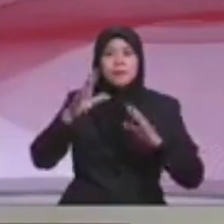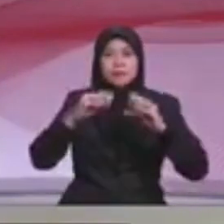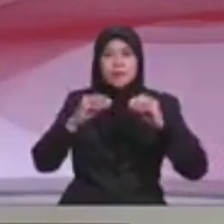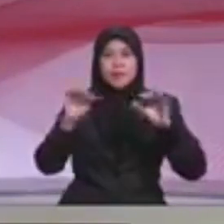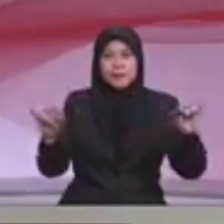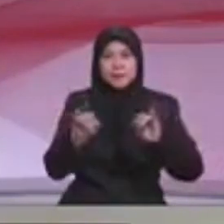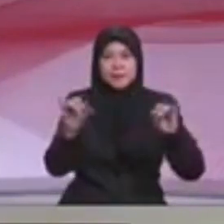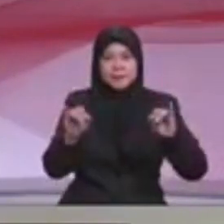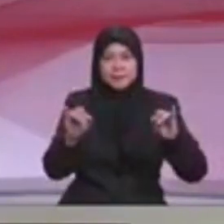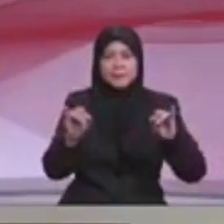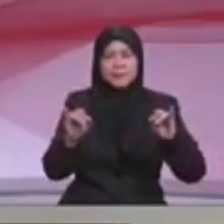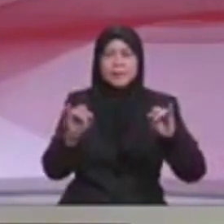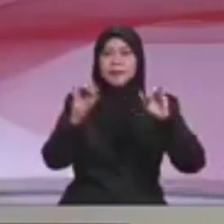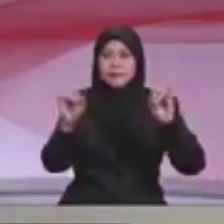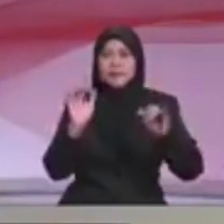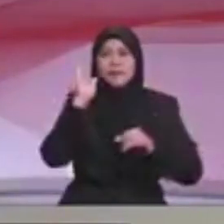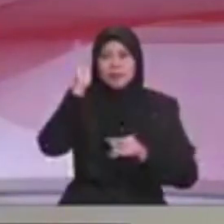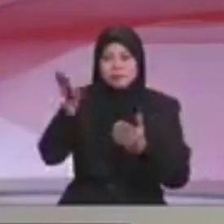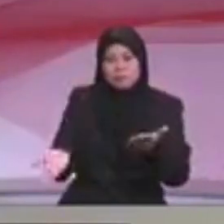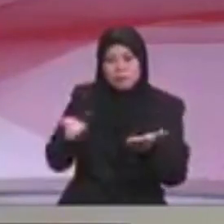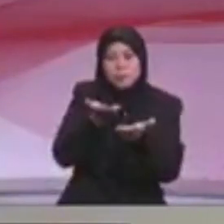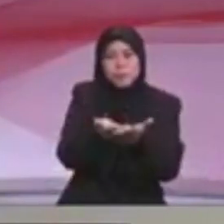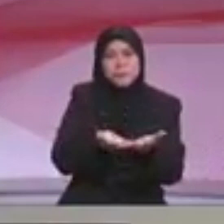hari Isnin. Mungkin hari Senin saya akan bangkitkan